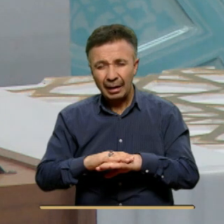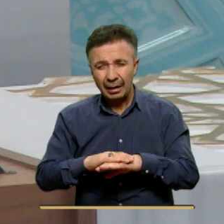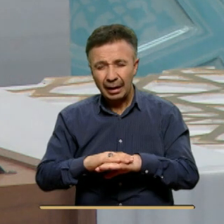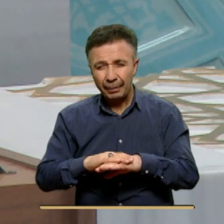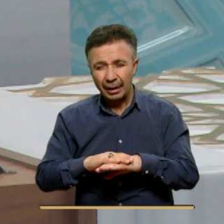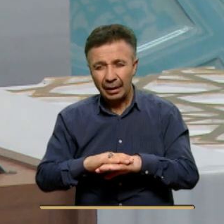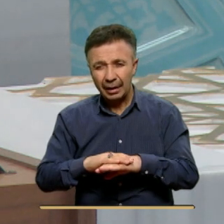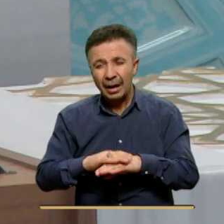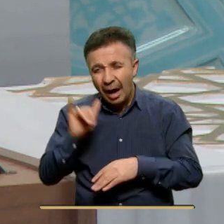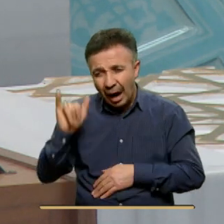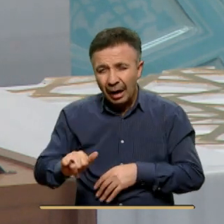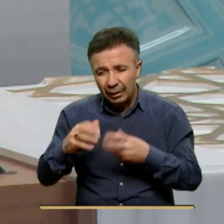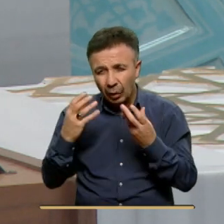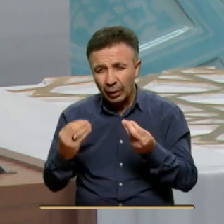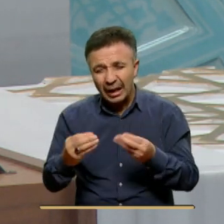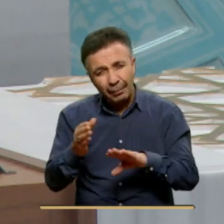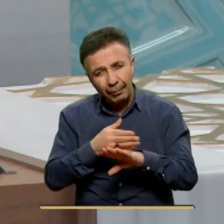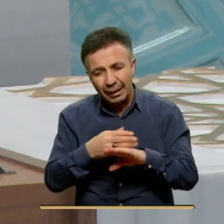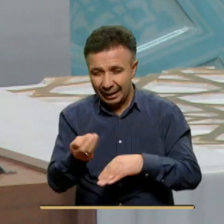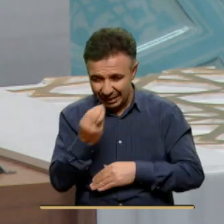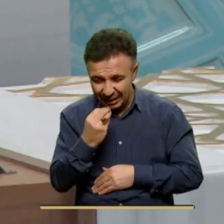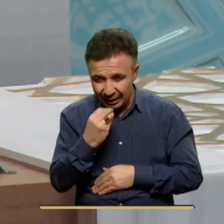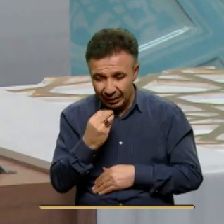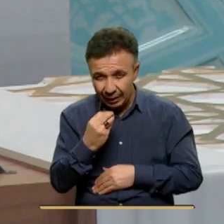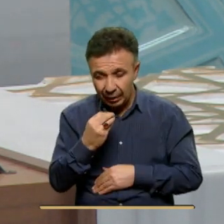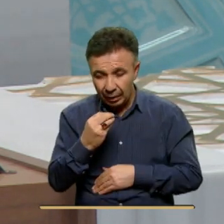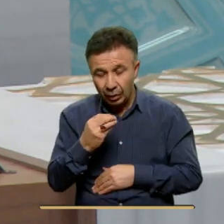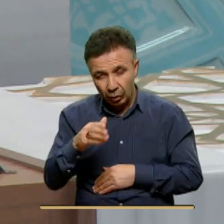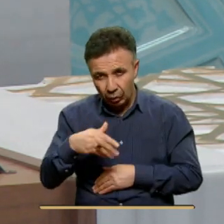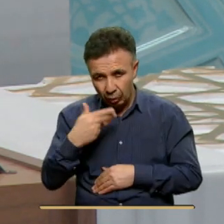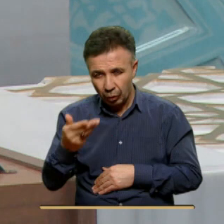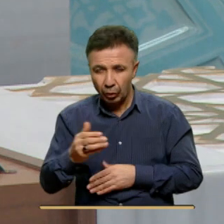yollarla yemeyiniz buyuruyor. Değerli kardeşlerim,